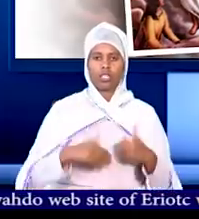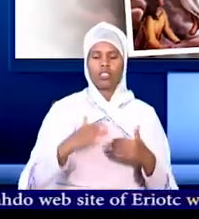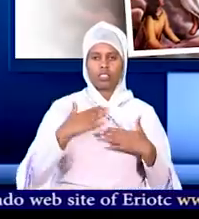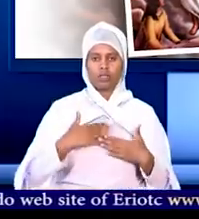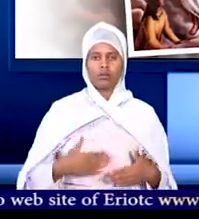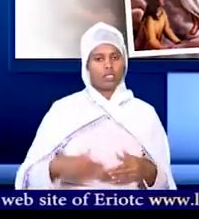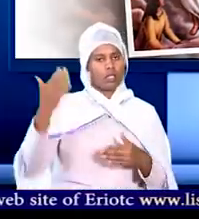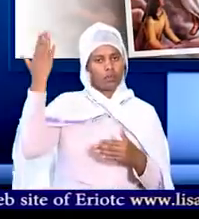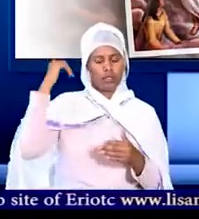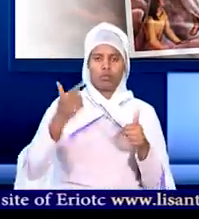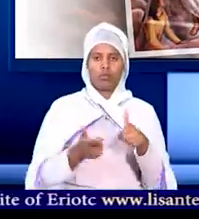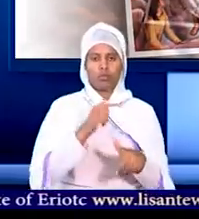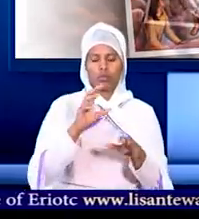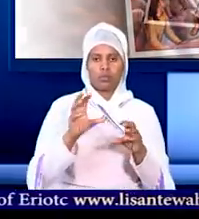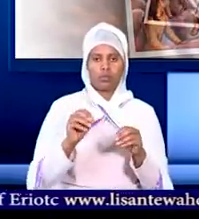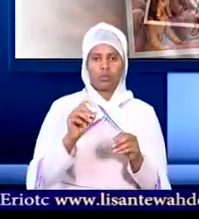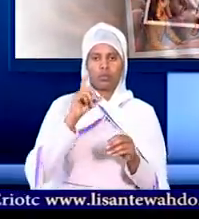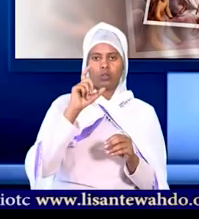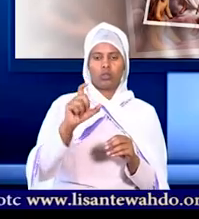ንስቀት አለ ነፍስካ ቀደም ሒዚኡ